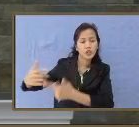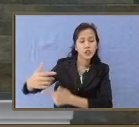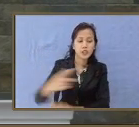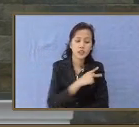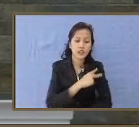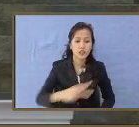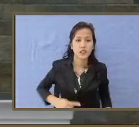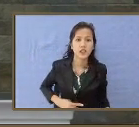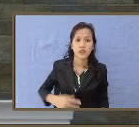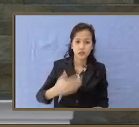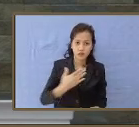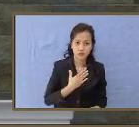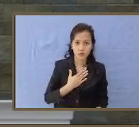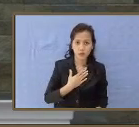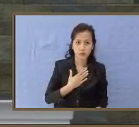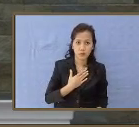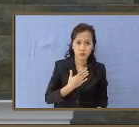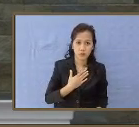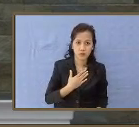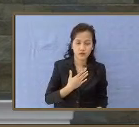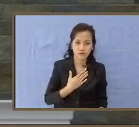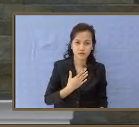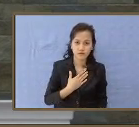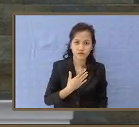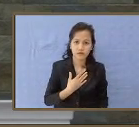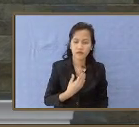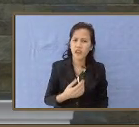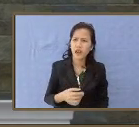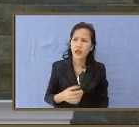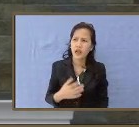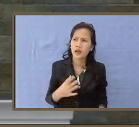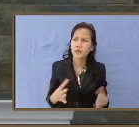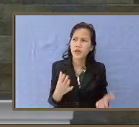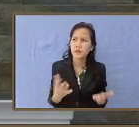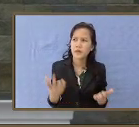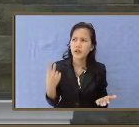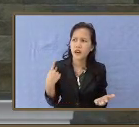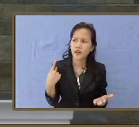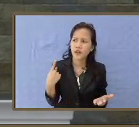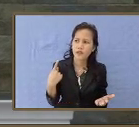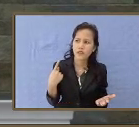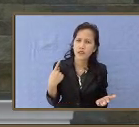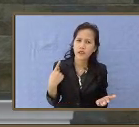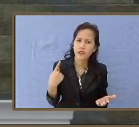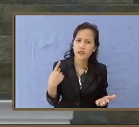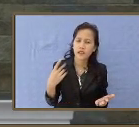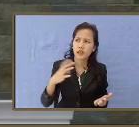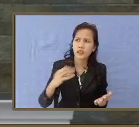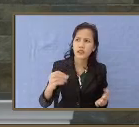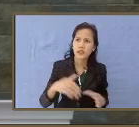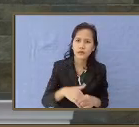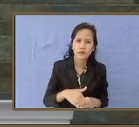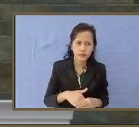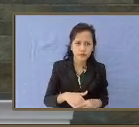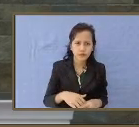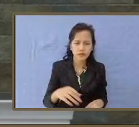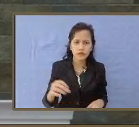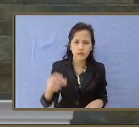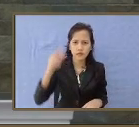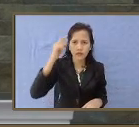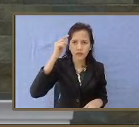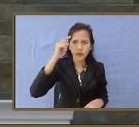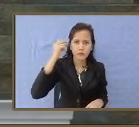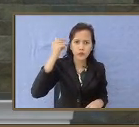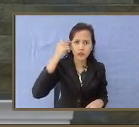You understand that? Hindi sa buong henerasyon. Wala. May mga ganyan, may mga nagsubok ng ganyan ngayon politically. Pero ano nangyari? Yung tinatawag